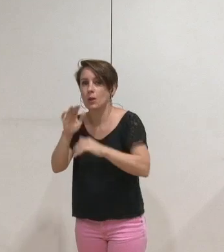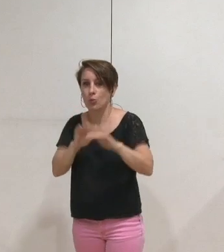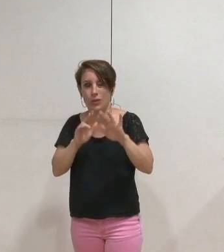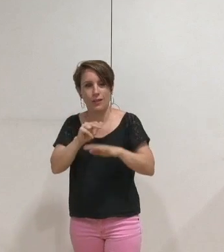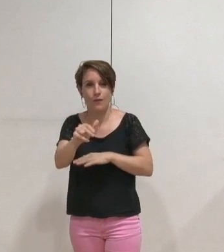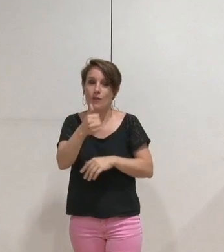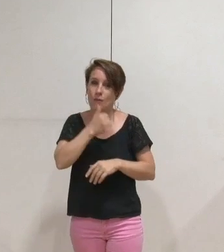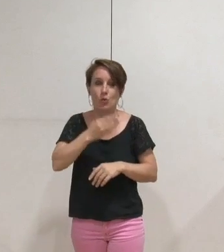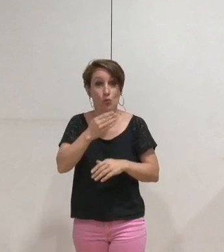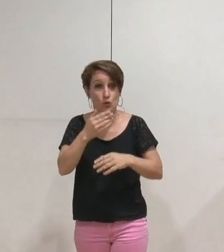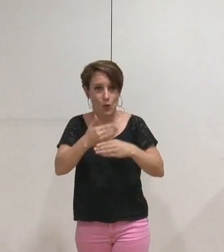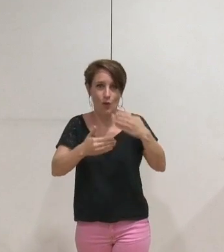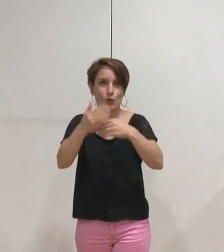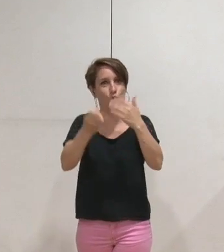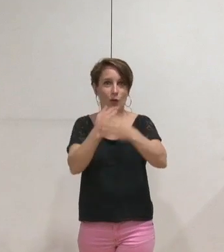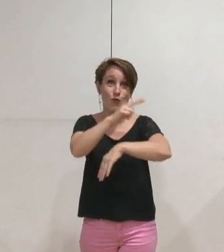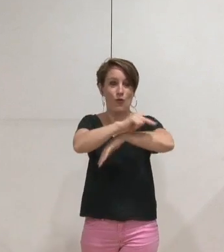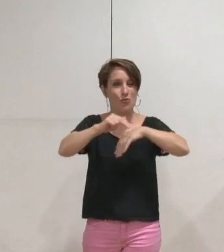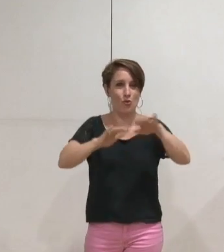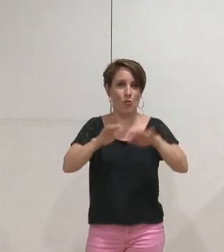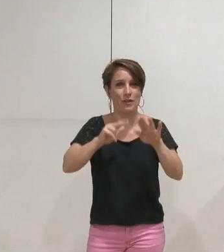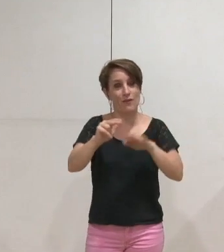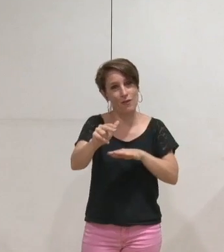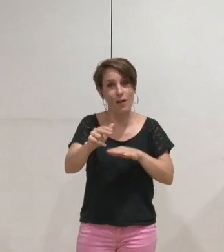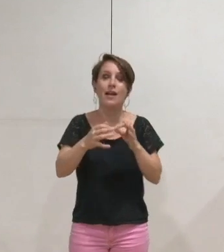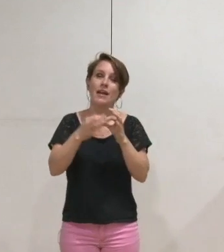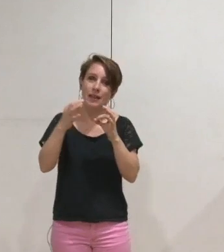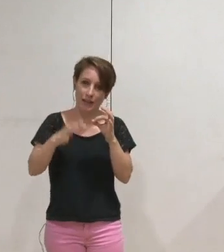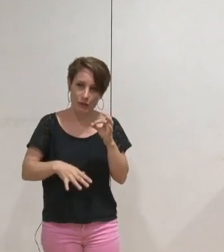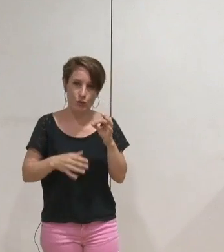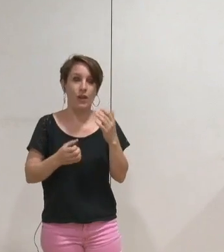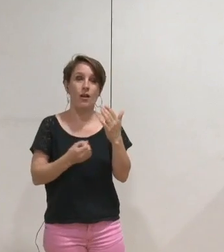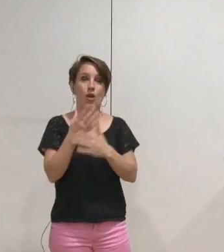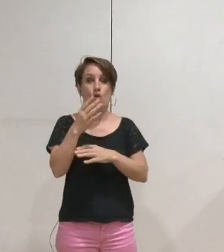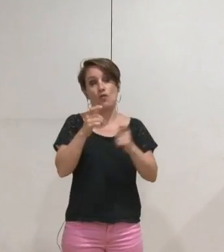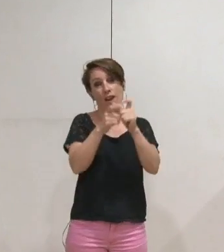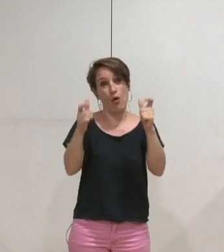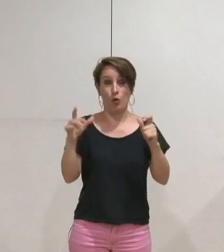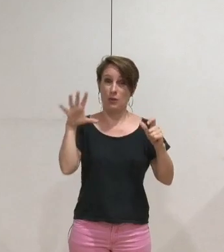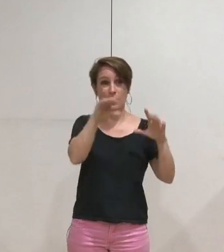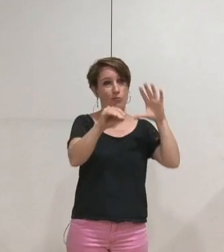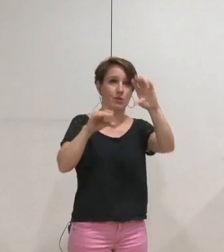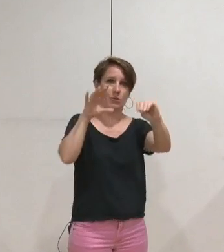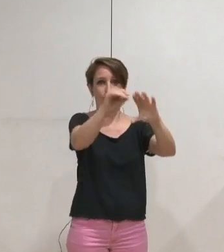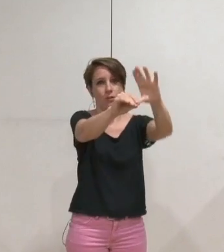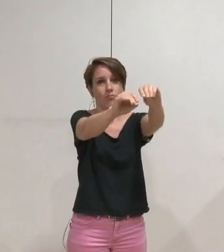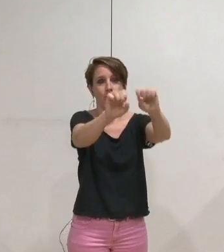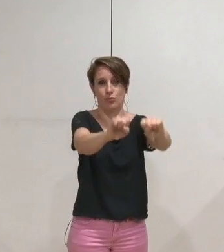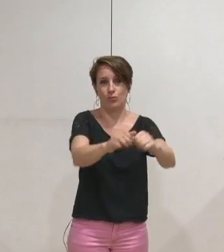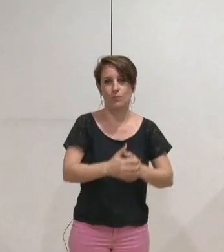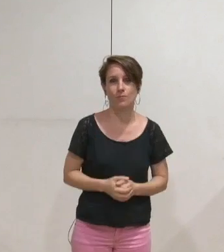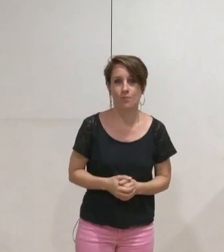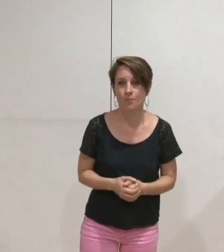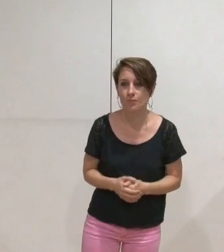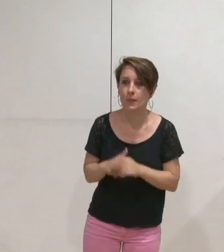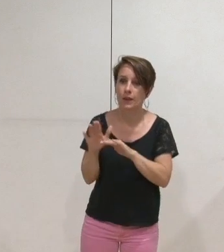bureau et qui permettrai d'amorcer peut-être la venue de nouveaux opérateurs économiques enfin pour ne pas rester effectivement sur une